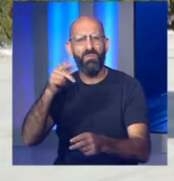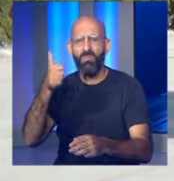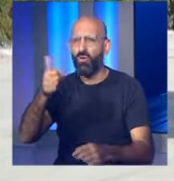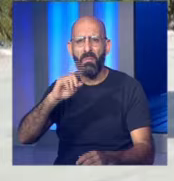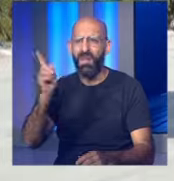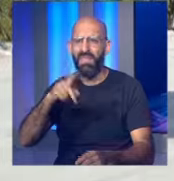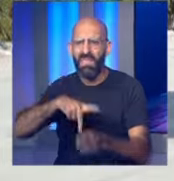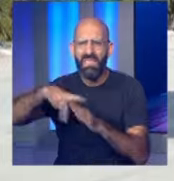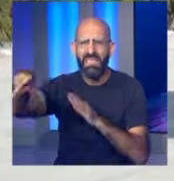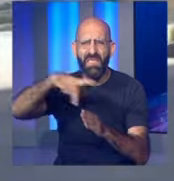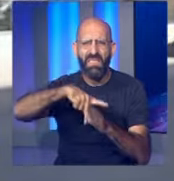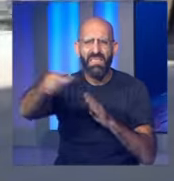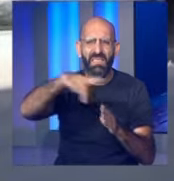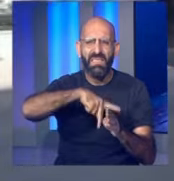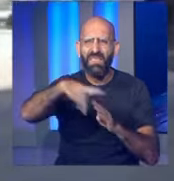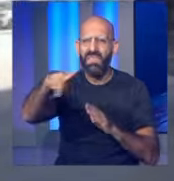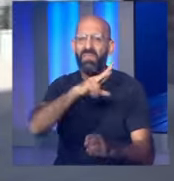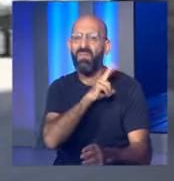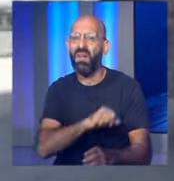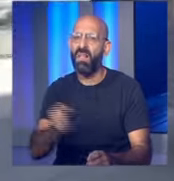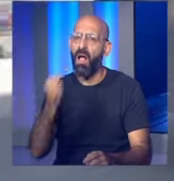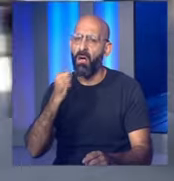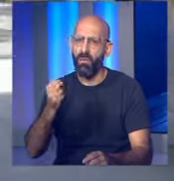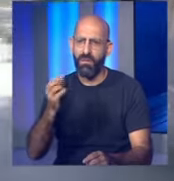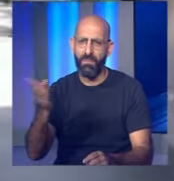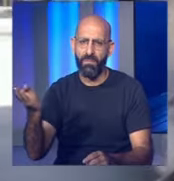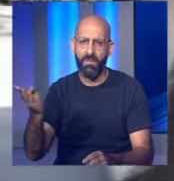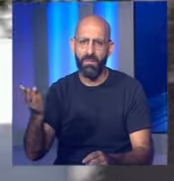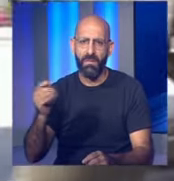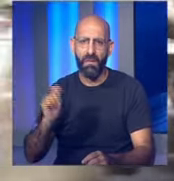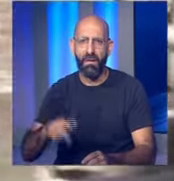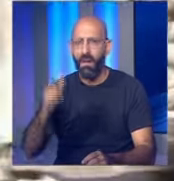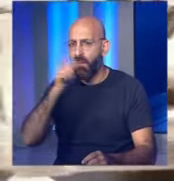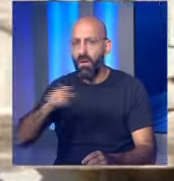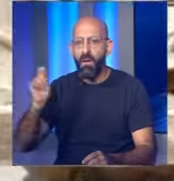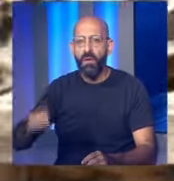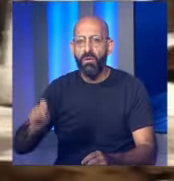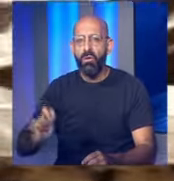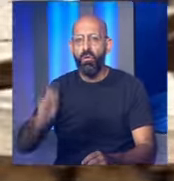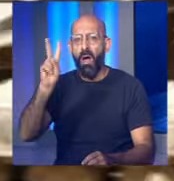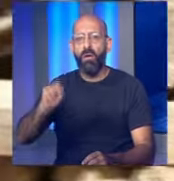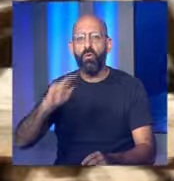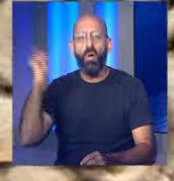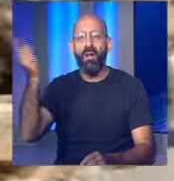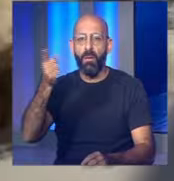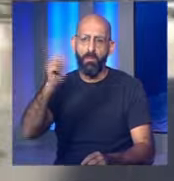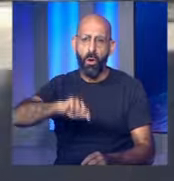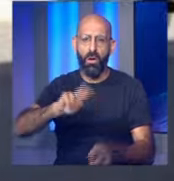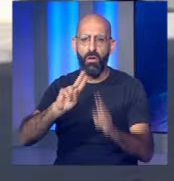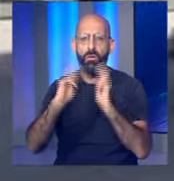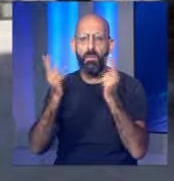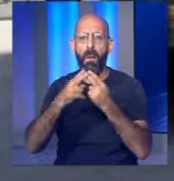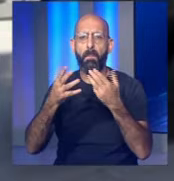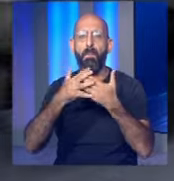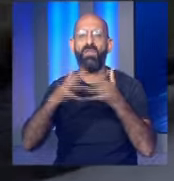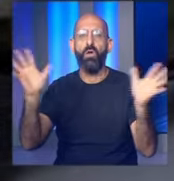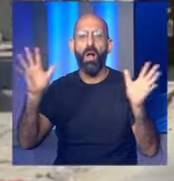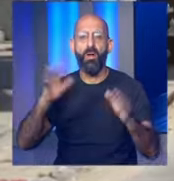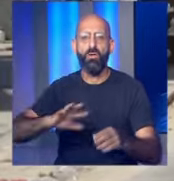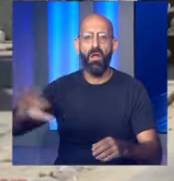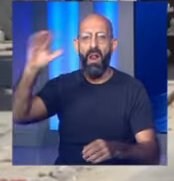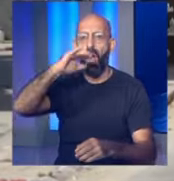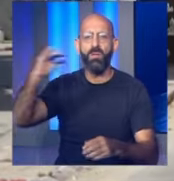المالية يتسليل سموتريتش يواصلان بث رسائل الكراهية في حق الفلسطينيين. على صعيد آخر يعقد مجلس